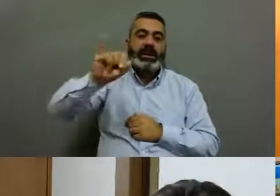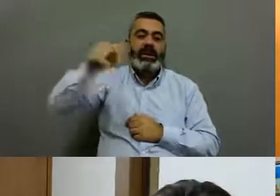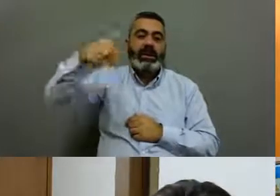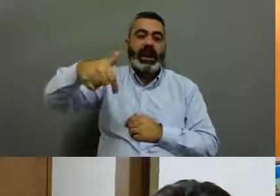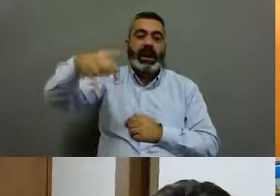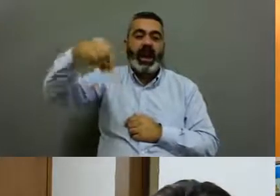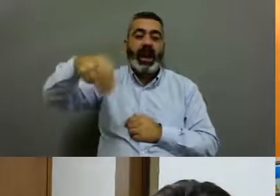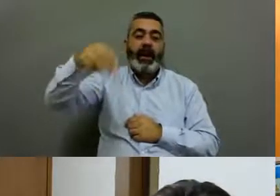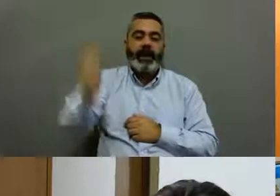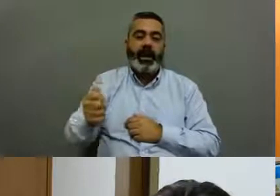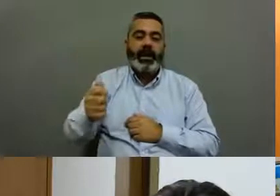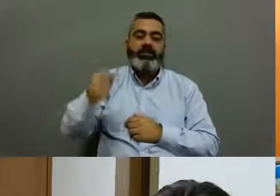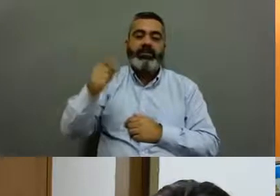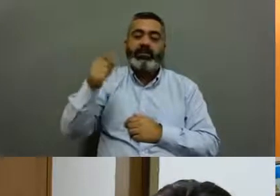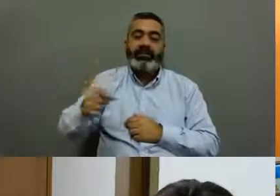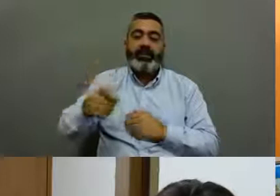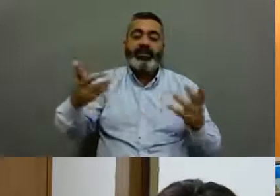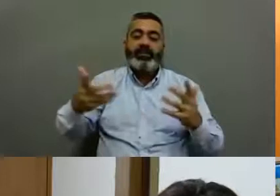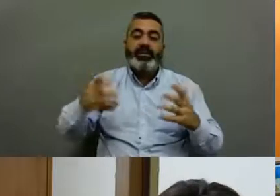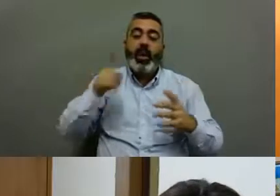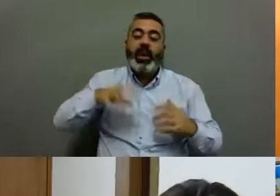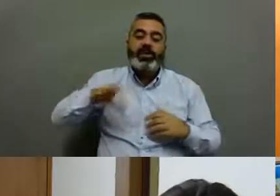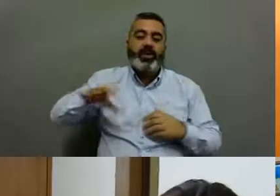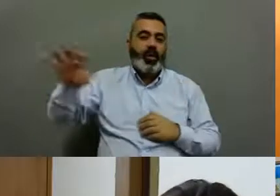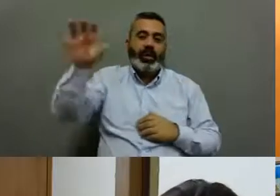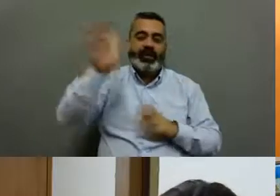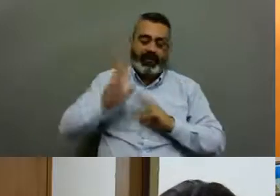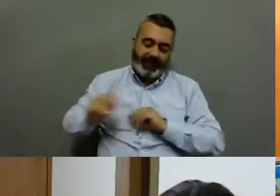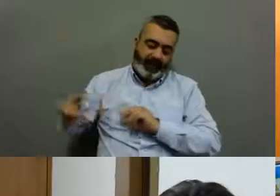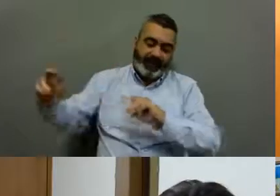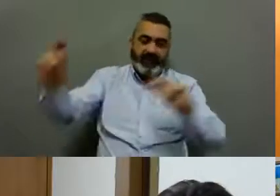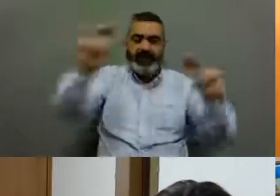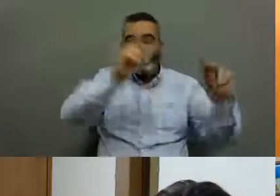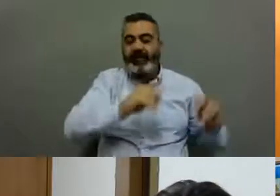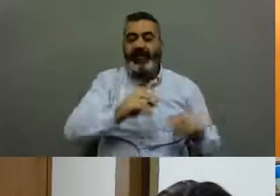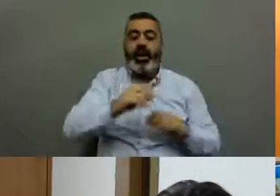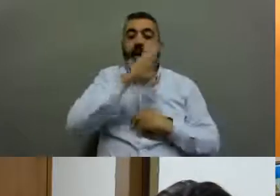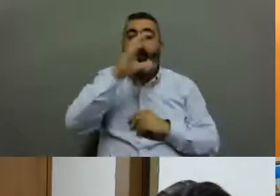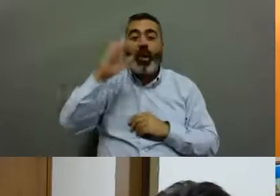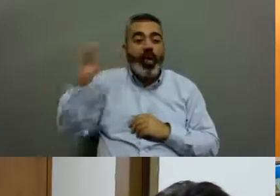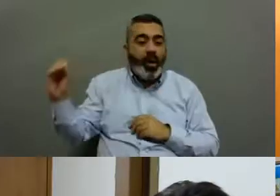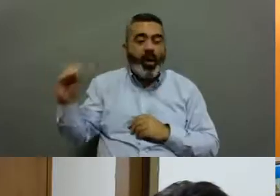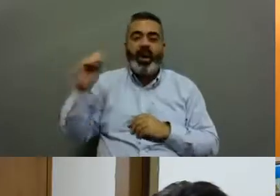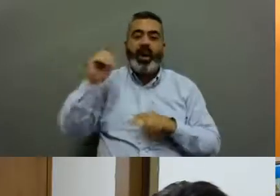είναι διασυνοριακή, δεν τελειώνει στην Ελλάδα, δεν τελειώνει στο Κονγκό, δεν τελειώνει πουθενά. Στο